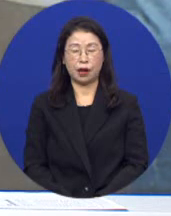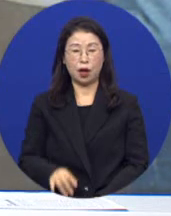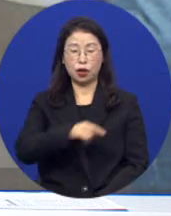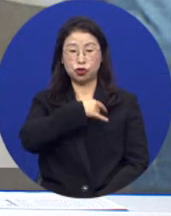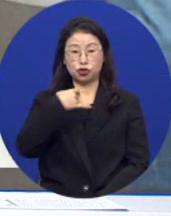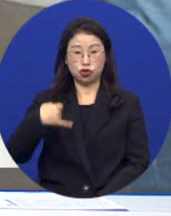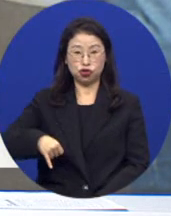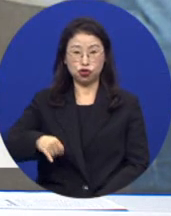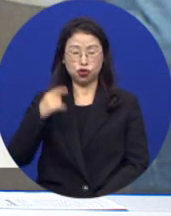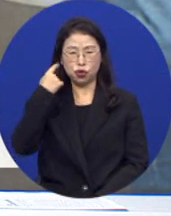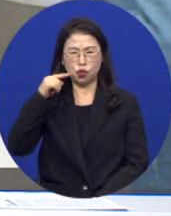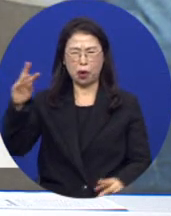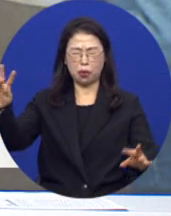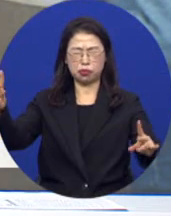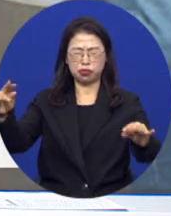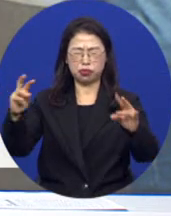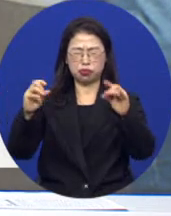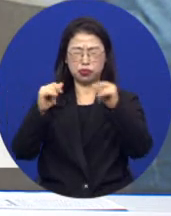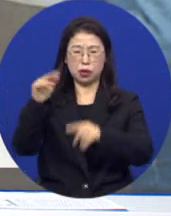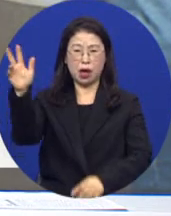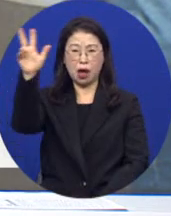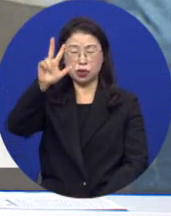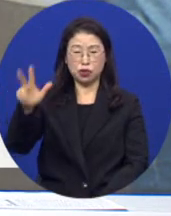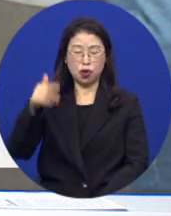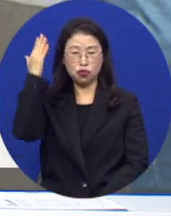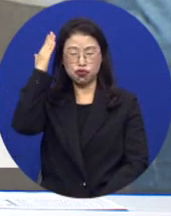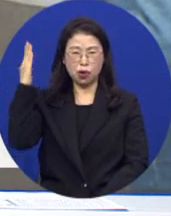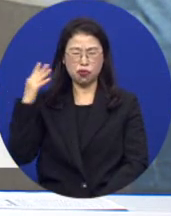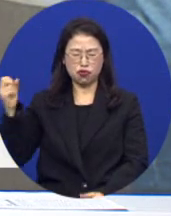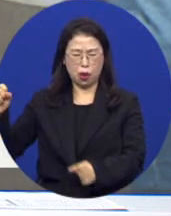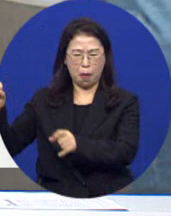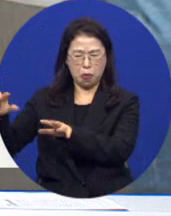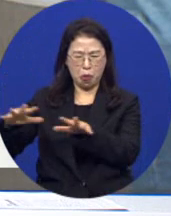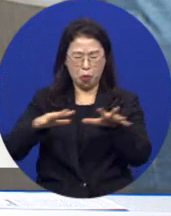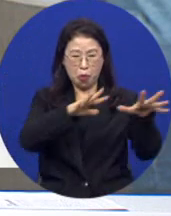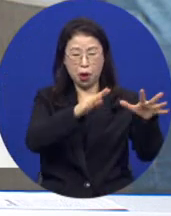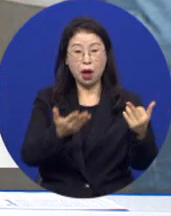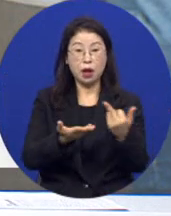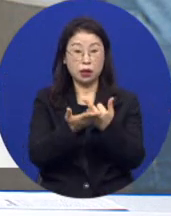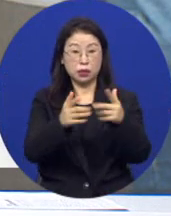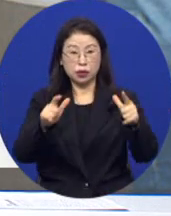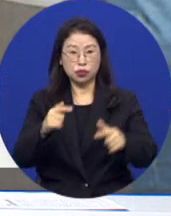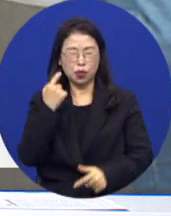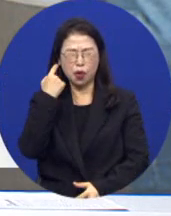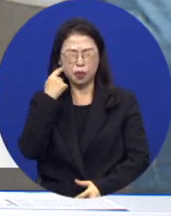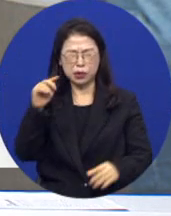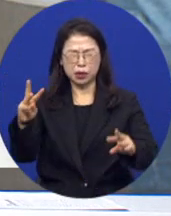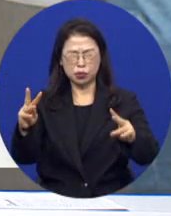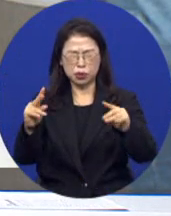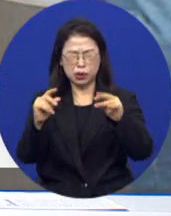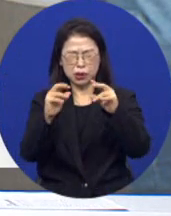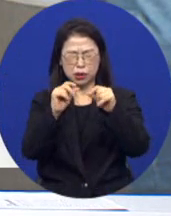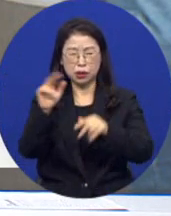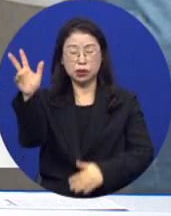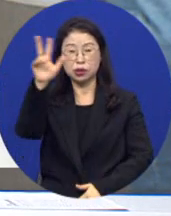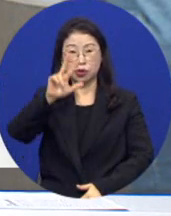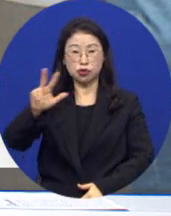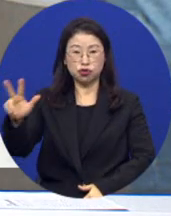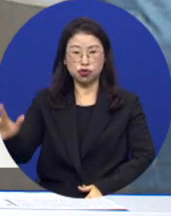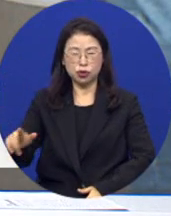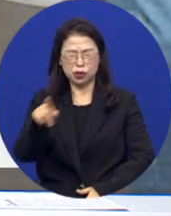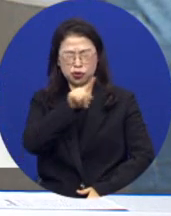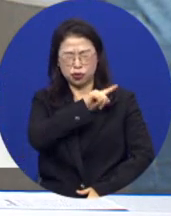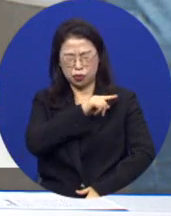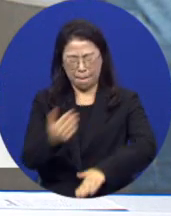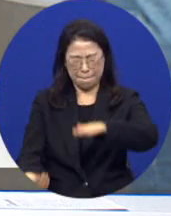중국에서 시작된 황사가 오늘 전국에 영향을 미쳤습니다. 특히 제주 지역의 미세먼지 농도는 전국에서